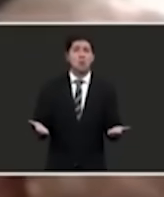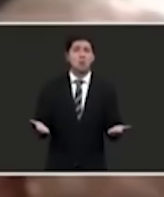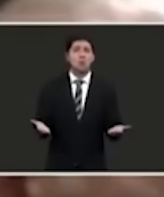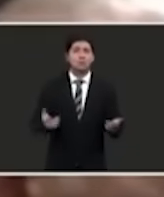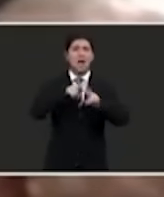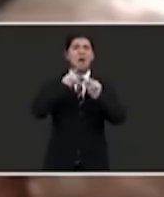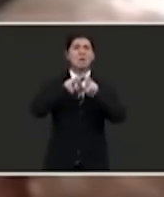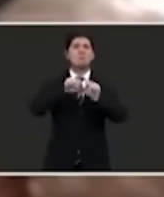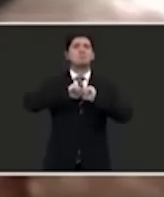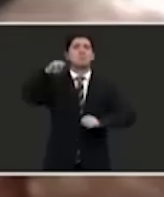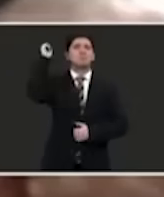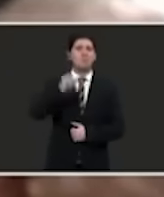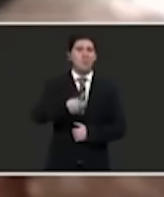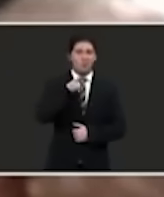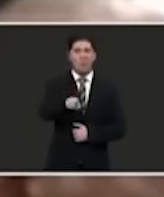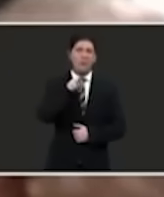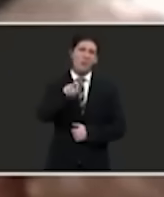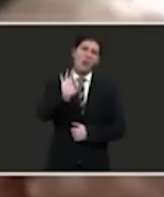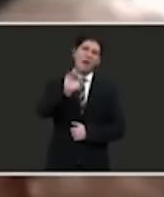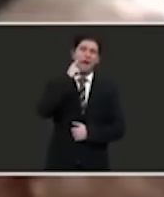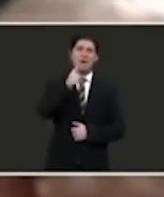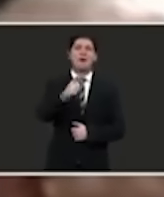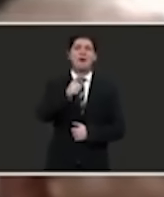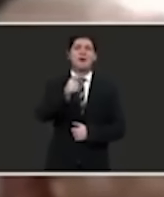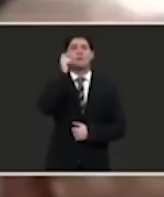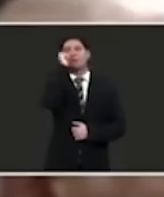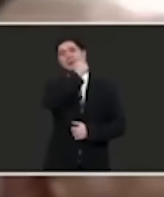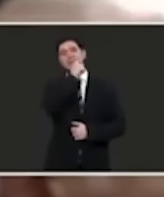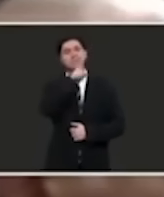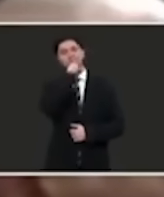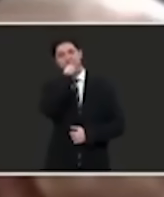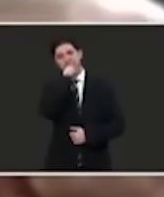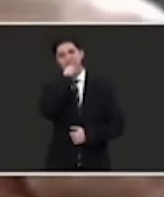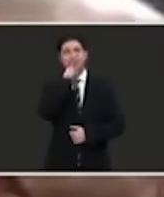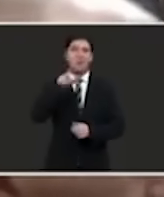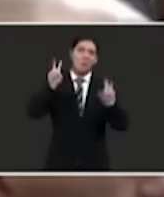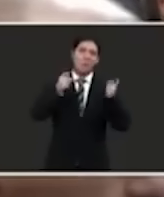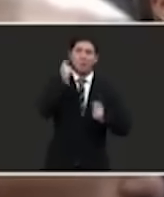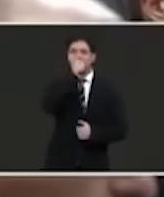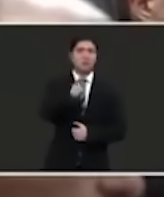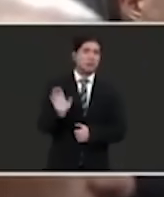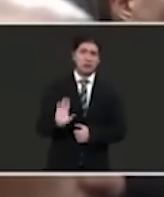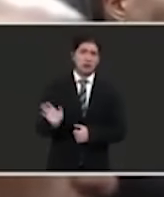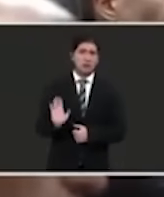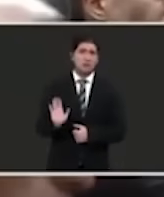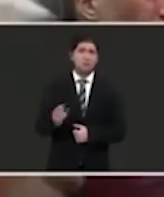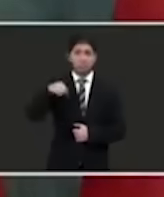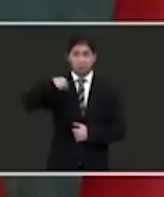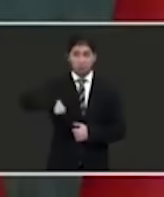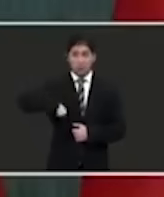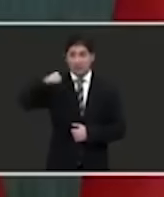meselesi öyle meskut kalınacak bir konu değildir. Bugün